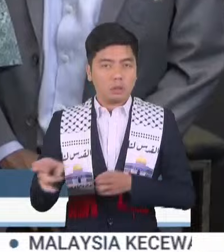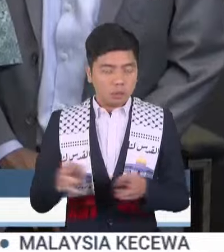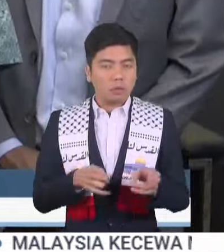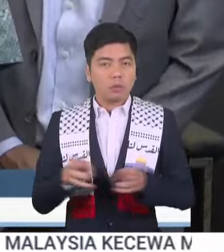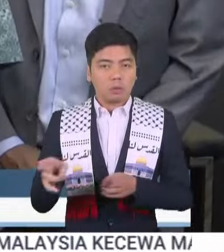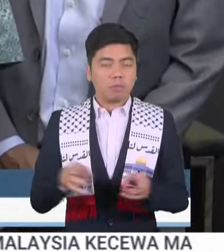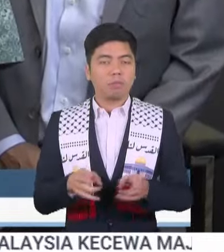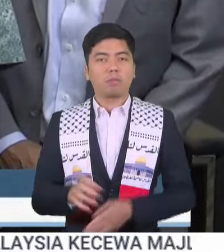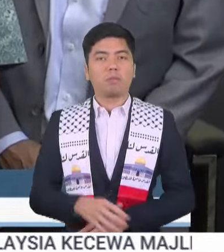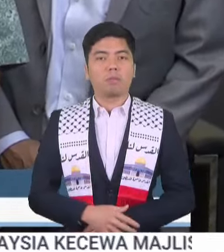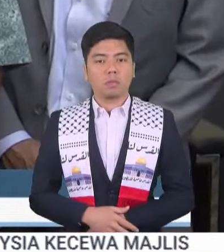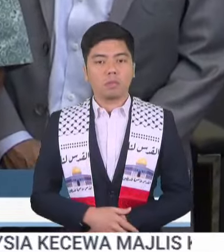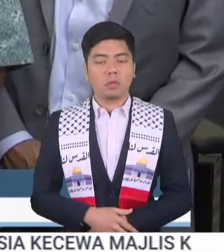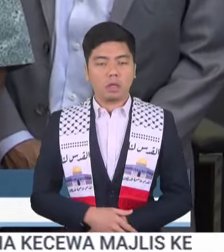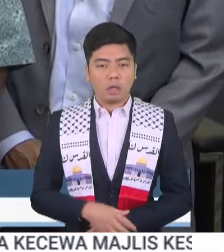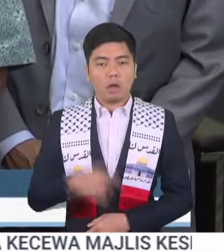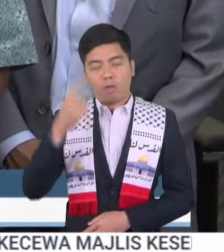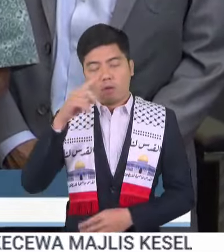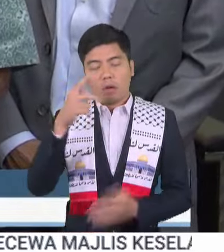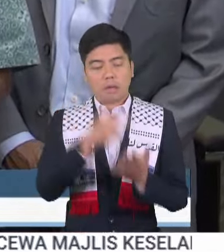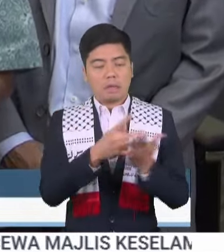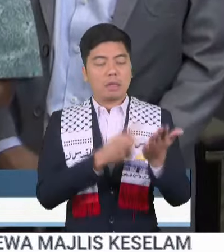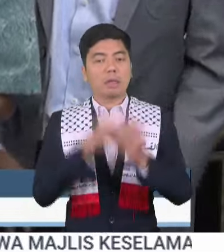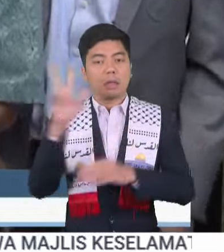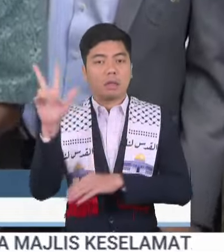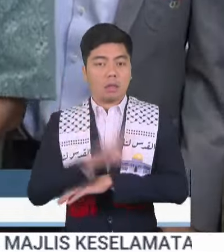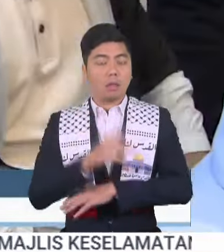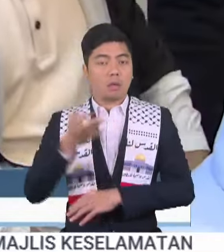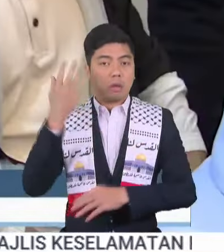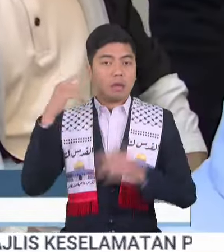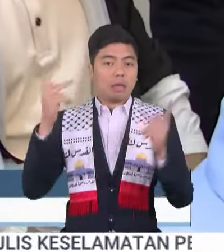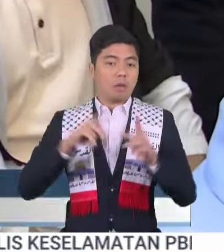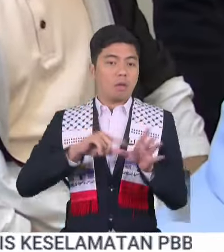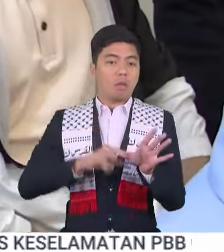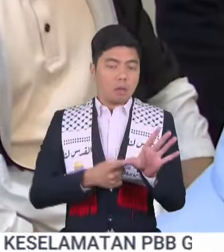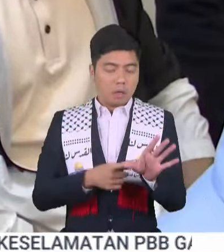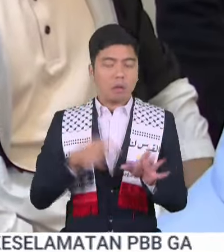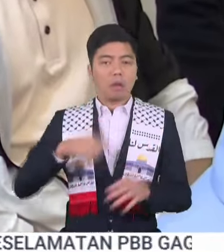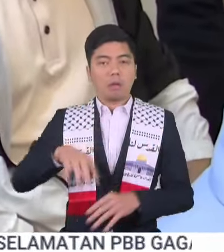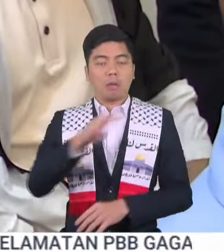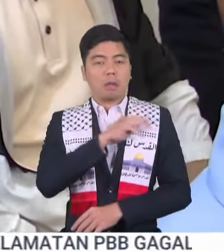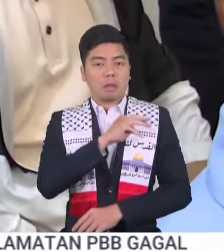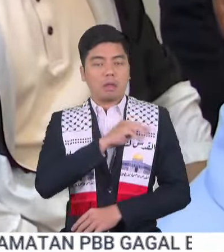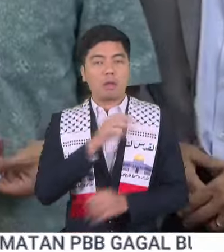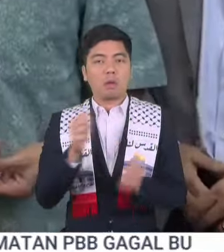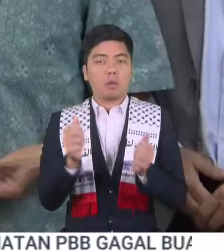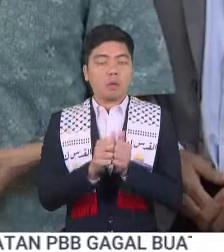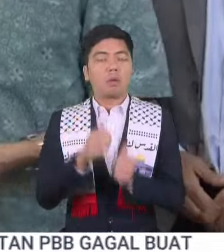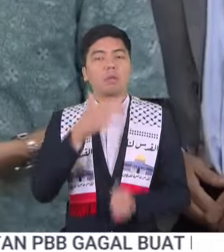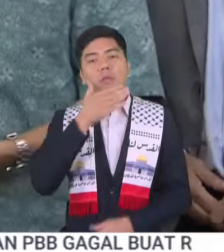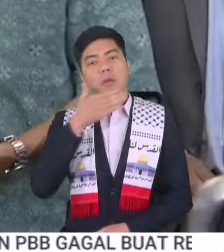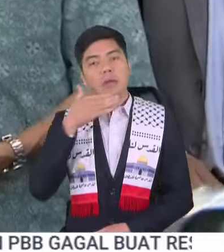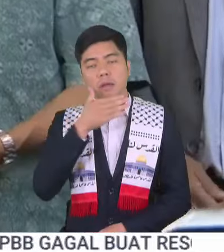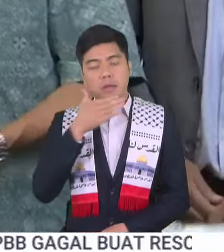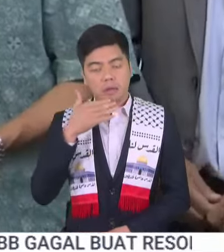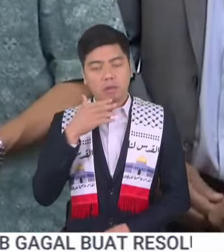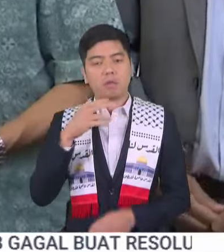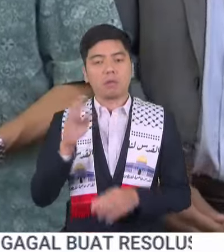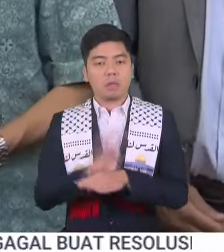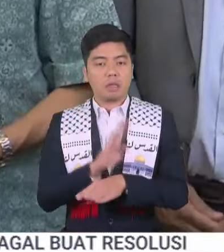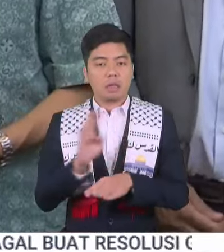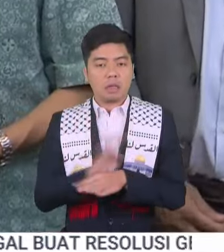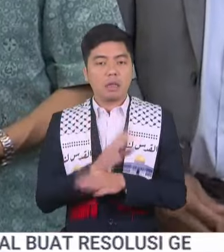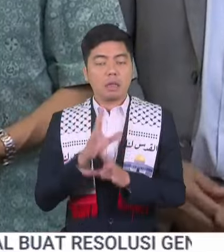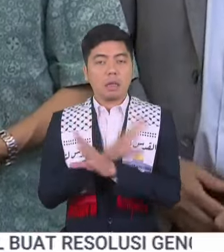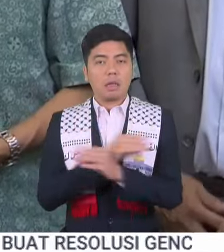induk yang dinaungi. Kursus 3 hari yang bermula pada Khamis lalu, anjuran bersama Kementerian Belia Sukan dan Pembangunan Usahawan Sarawak